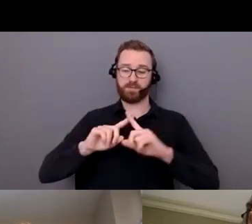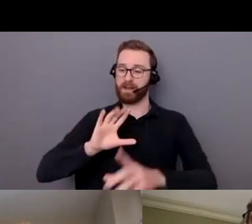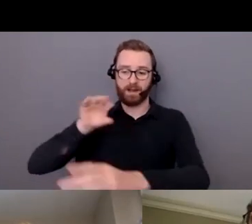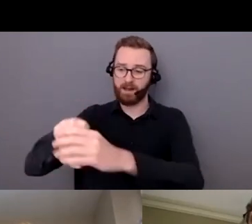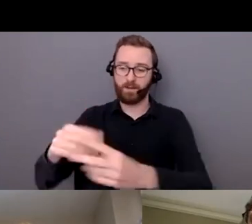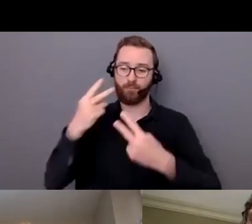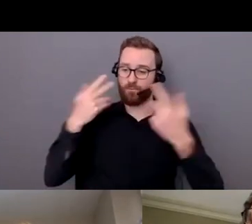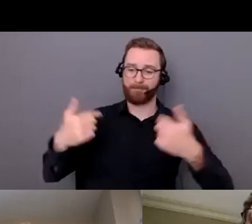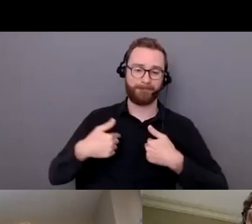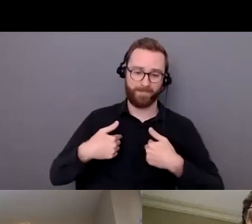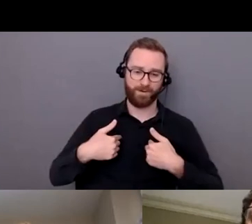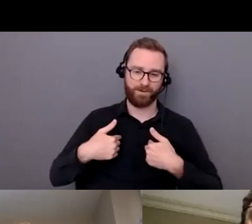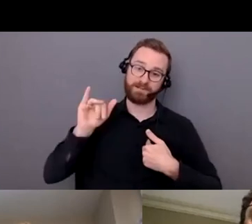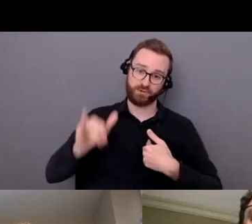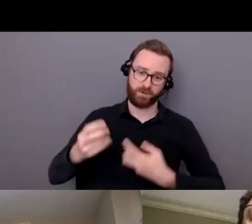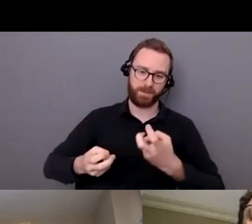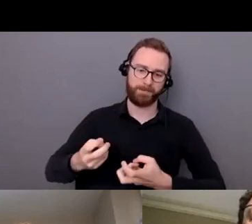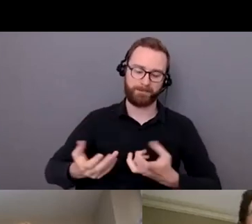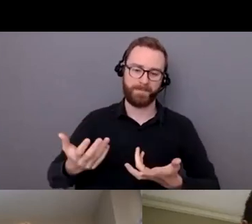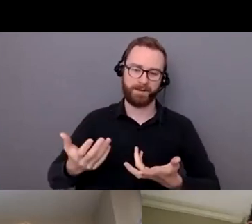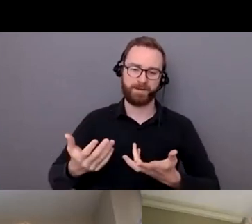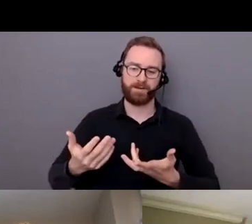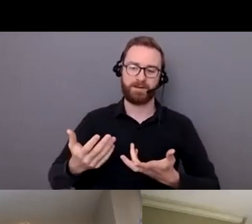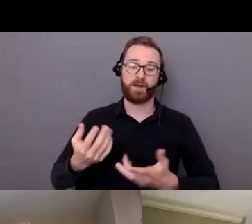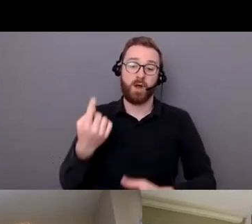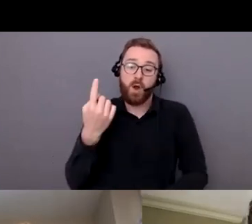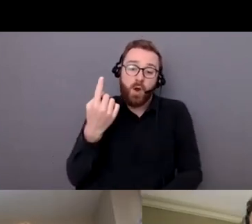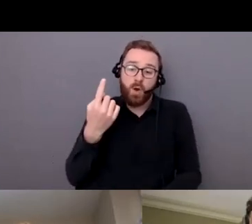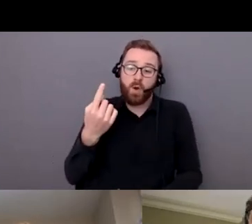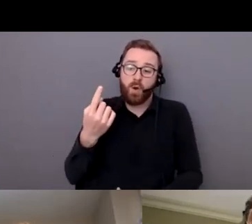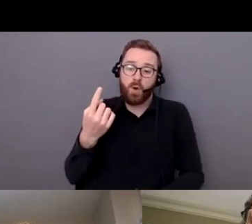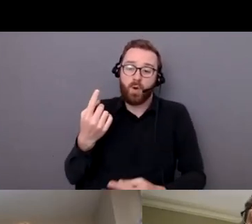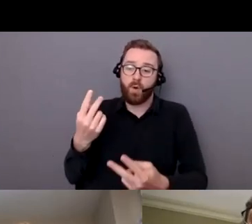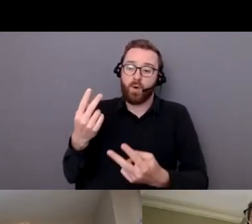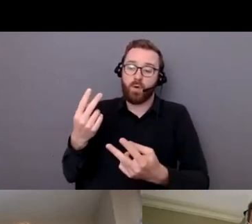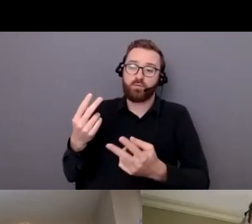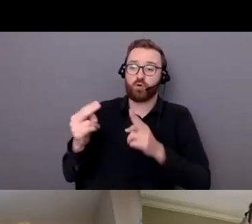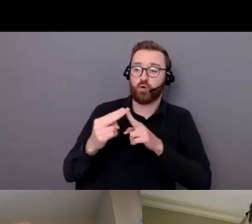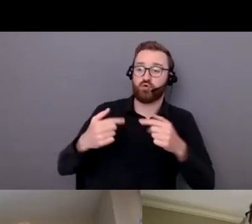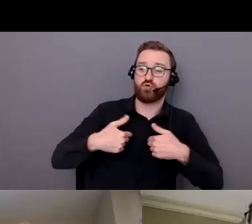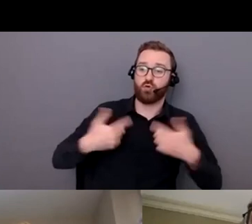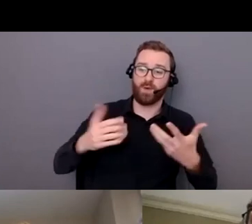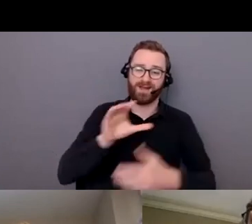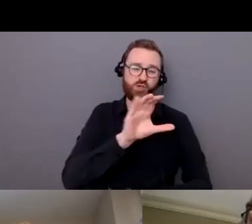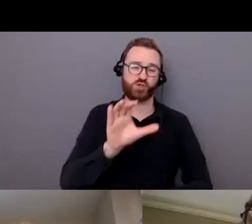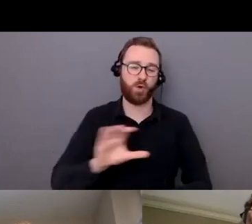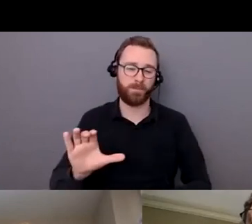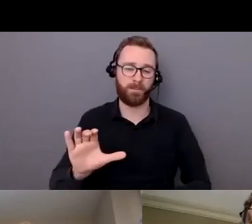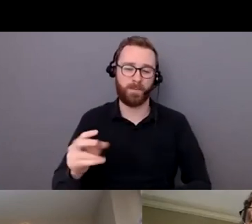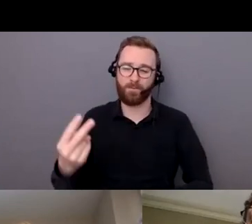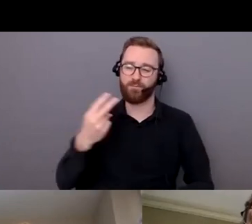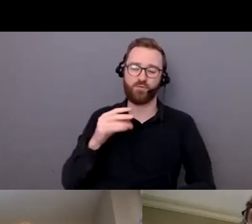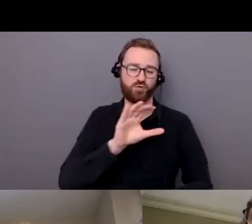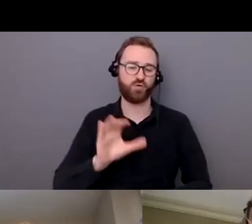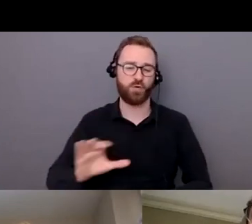voir. Et souvent, la seule impression que tu laisses, c'est celle de toi sur un Zoom, alors que souvent, un